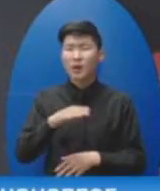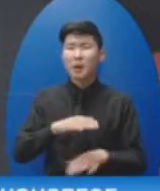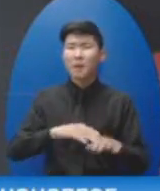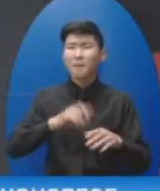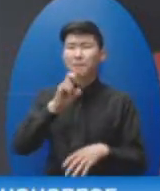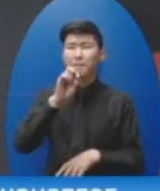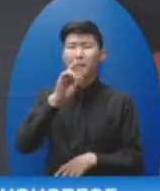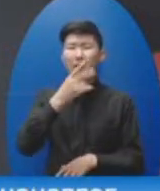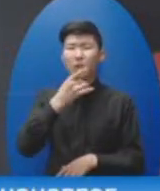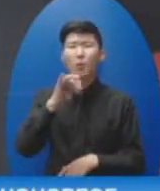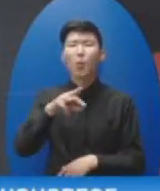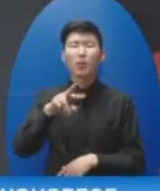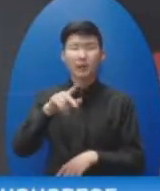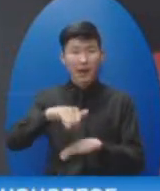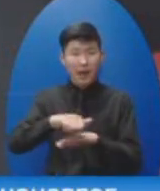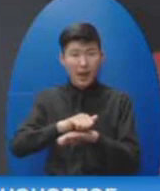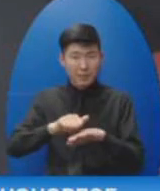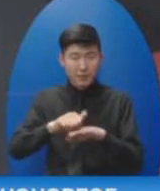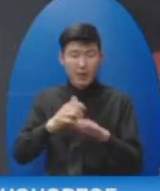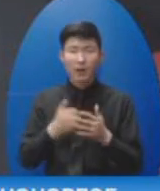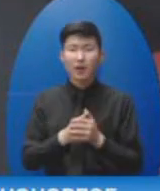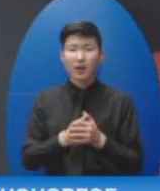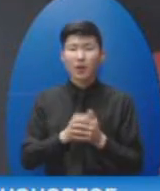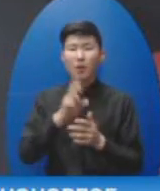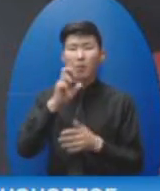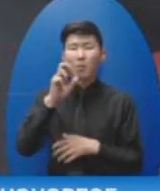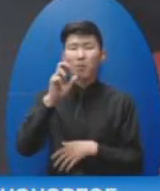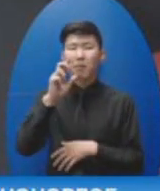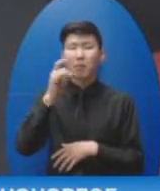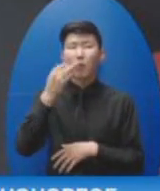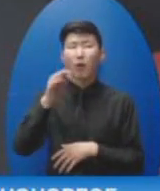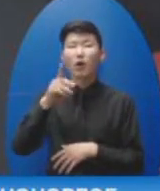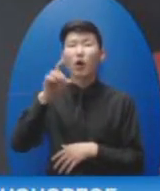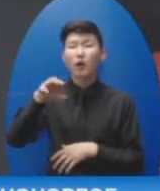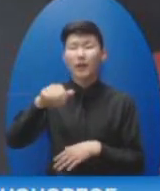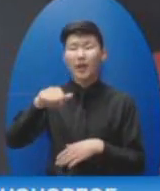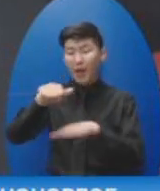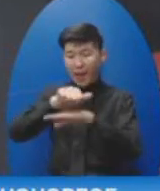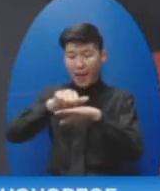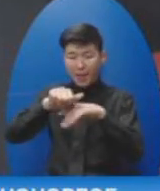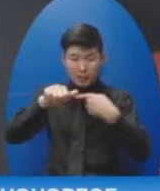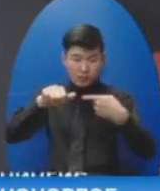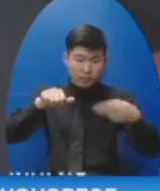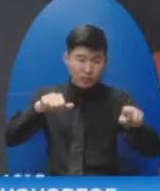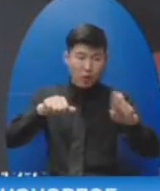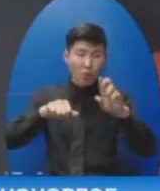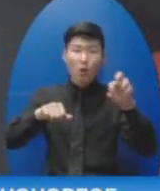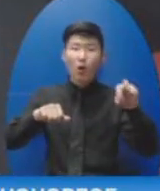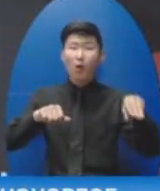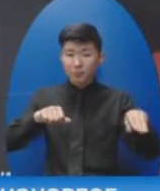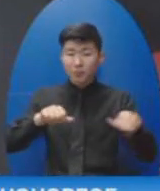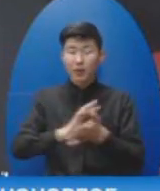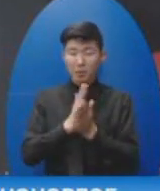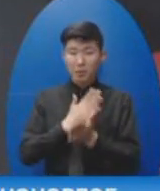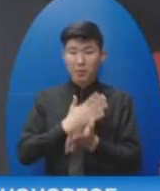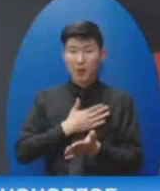Ханг мандлын бомбт бол одоо буг тотч гэдэг юм. Ингээ аймгийн зэрэгэлтэй бомбтууд энэ. А манайд бол улсын зэрэгэлтэй